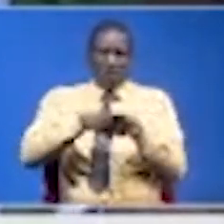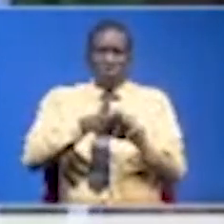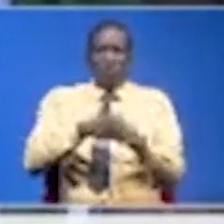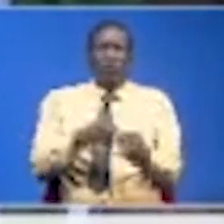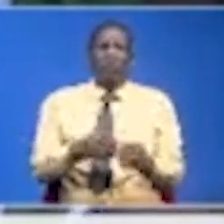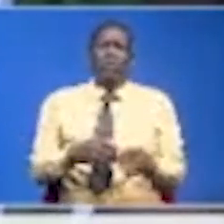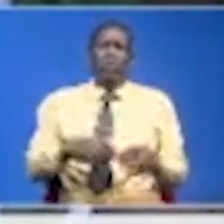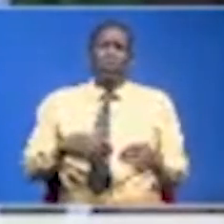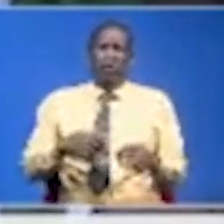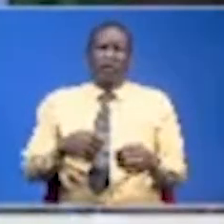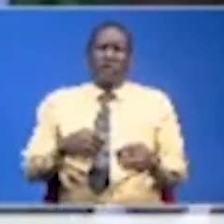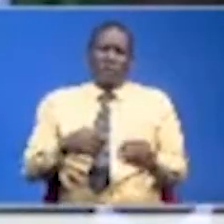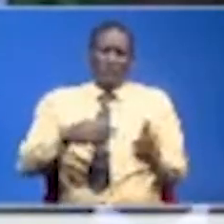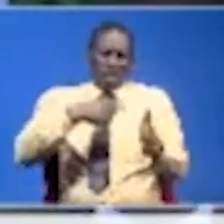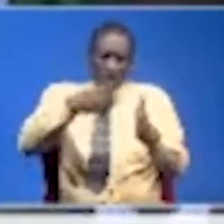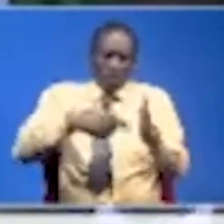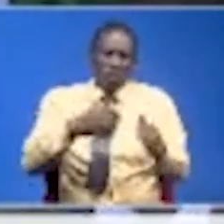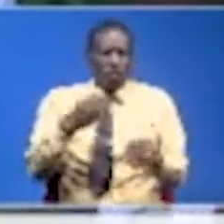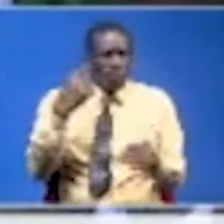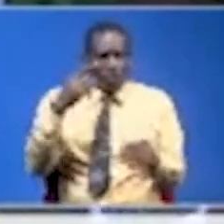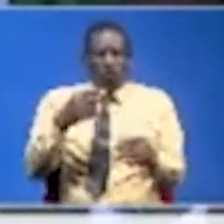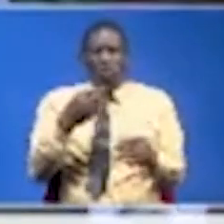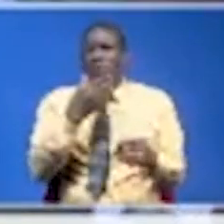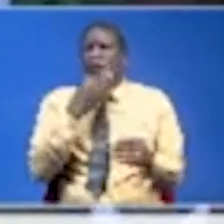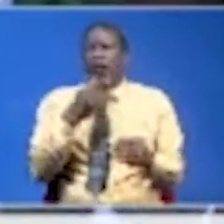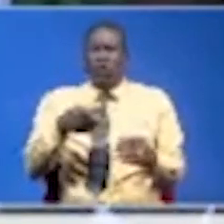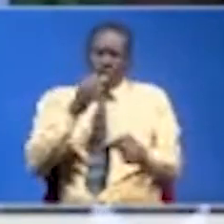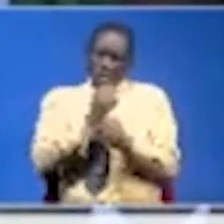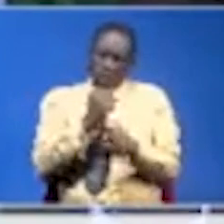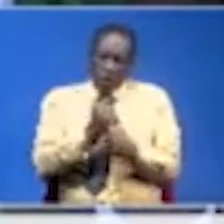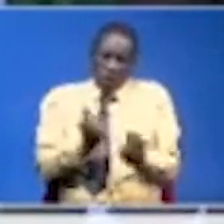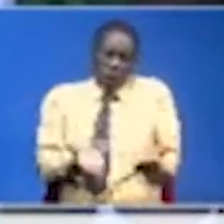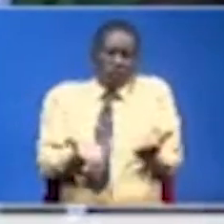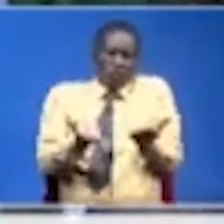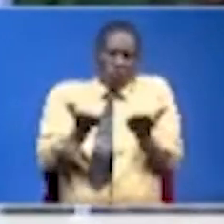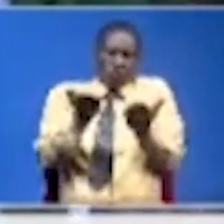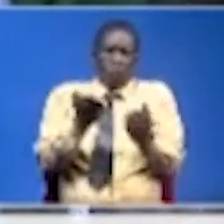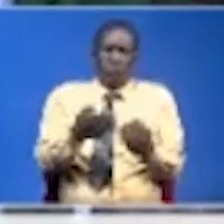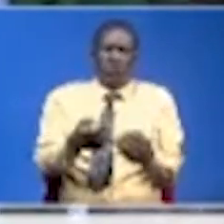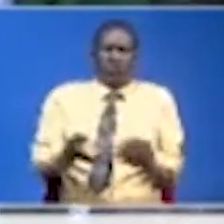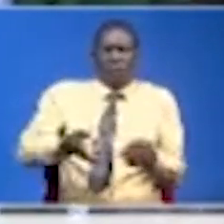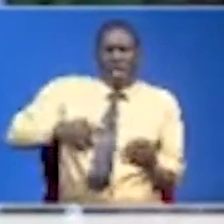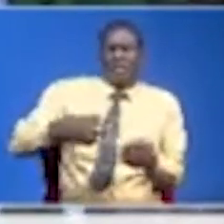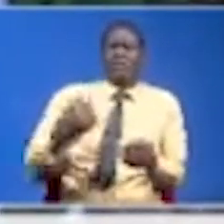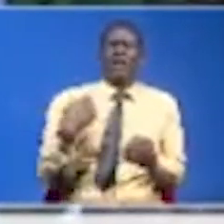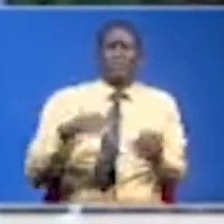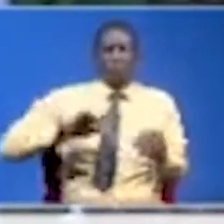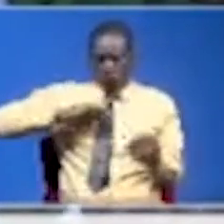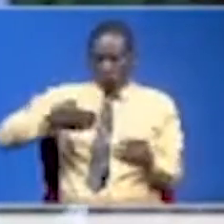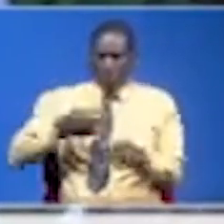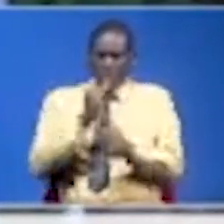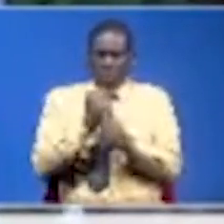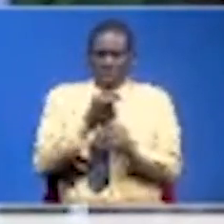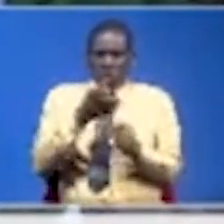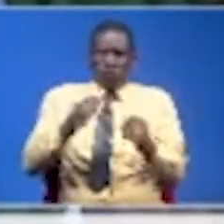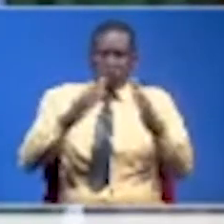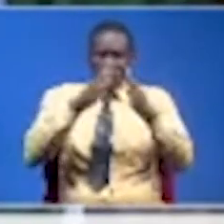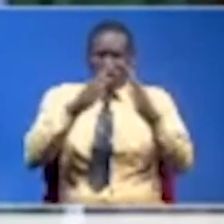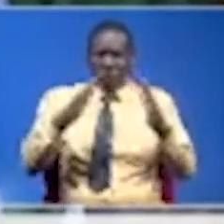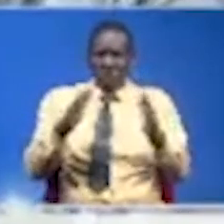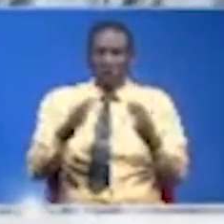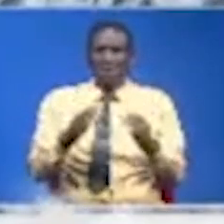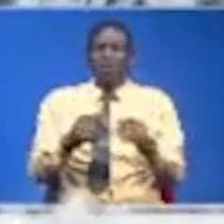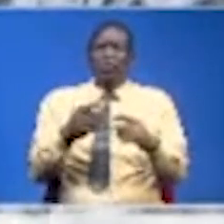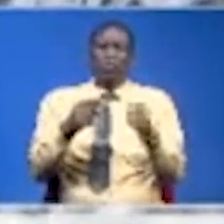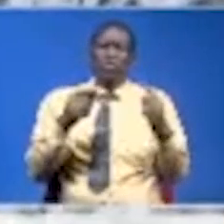remains predominantly male, we are working to increase female participation to 30%, up from the current